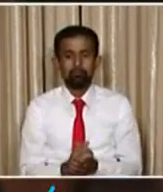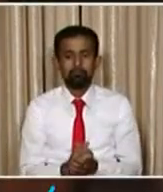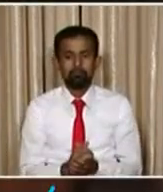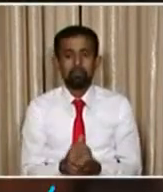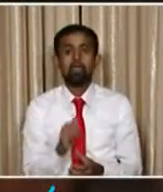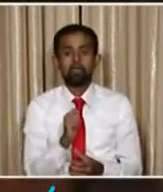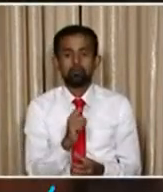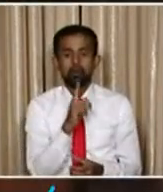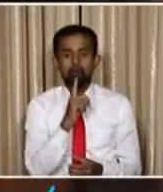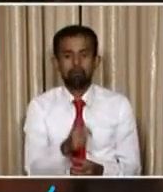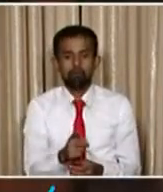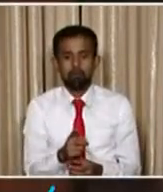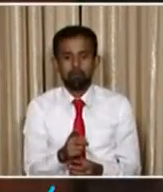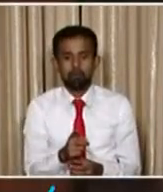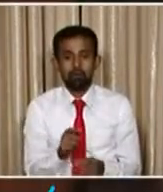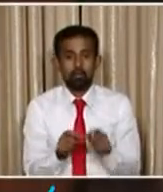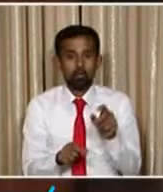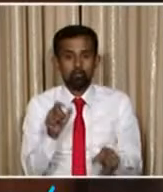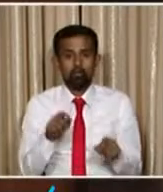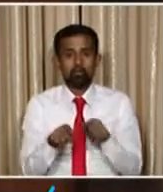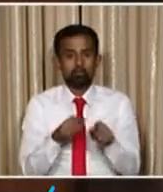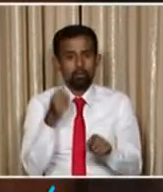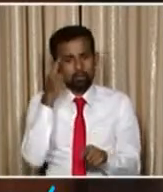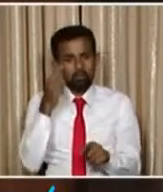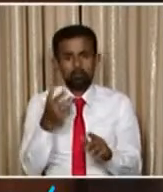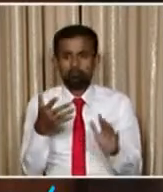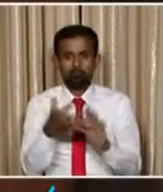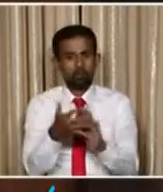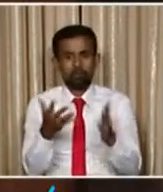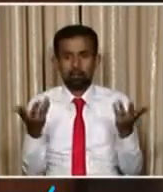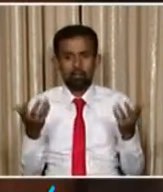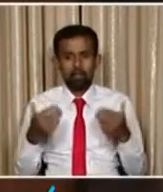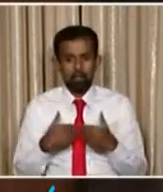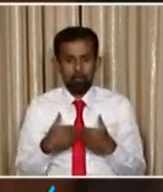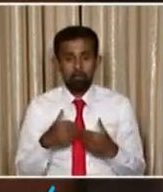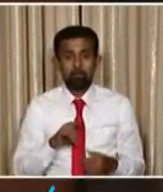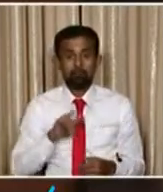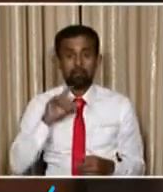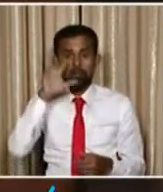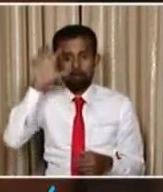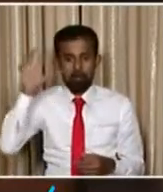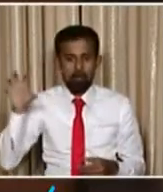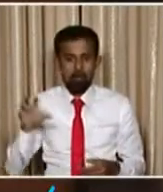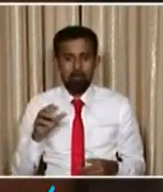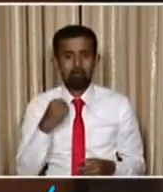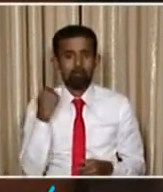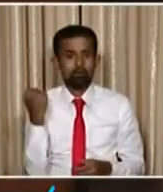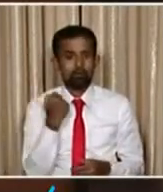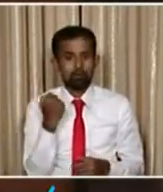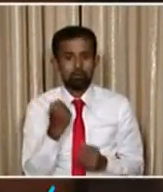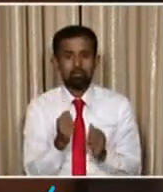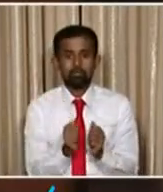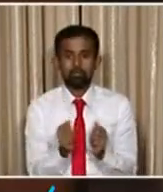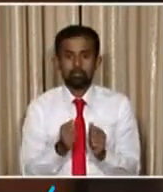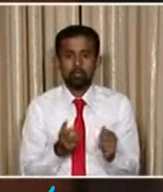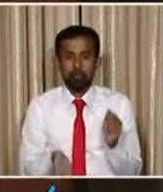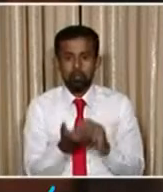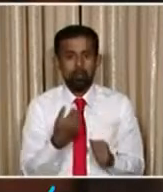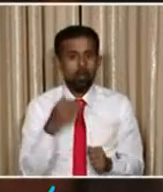ඇයි මම එහෙම කියන්නේ? ඒ මිනිස්සු එහෙම හිතන එක වැරද්දක් නෙවෙයි. මොකද අපිත් මේ විදේශ රටවල් වල තියෙන සමුළු වලට රැස්වීම වලට යනකොට